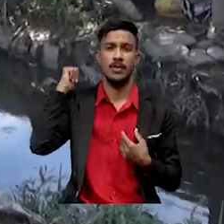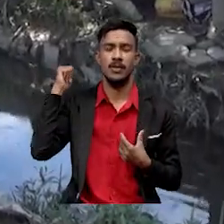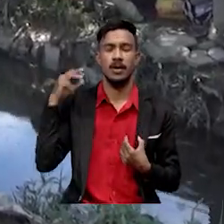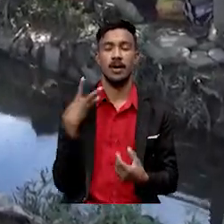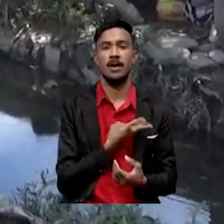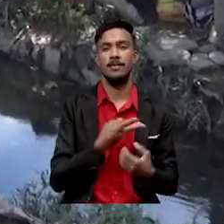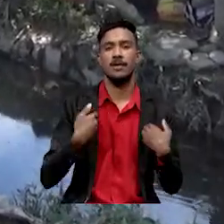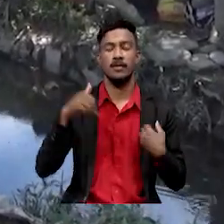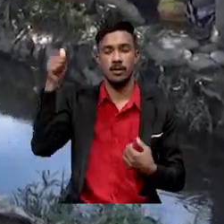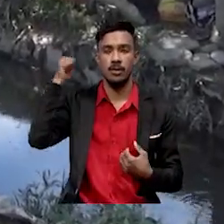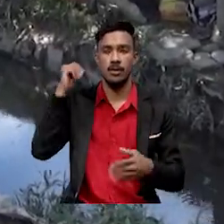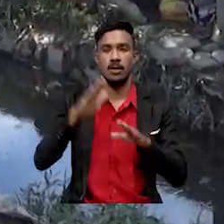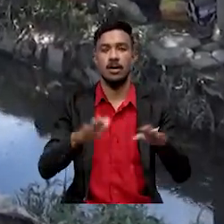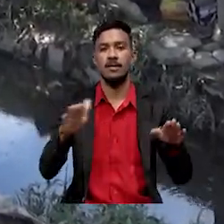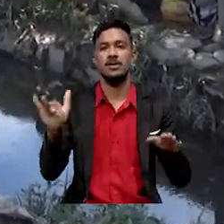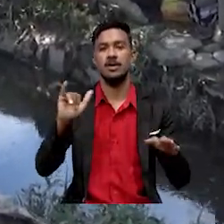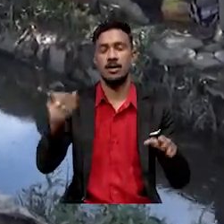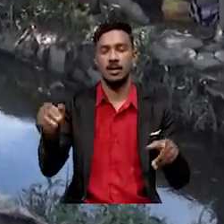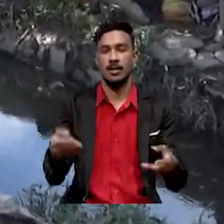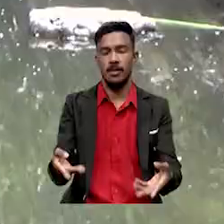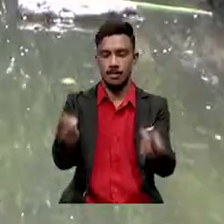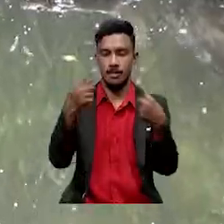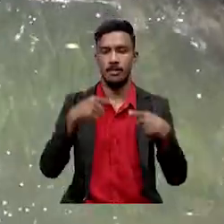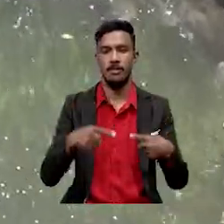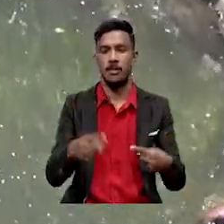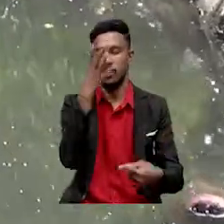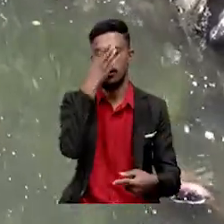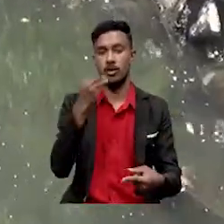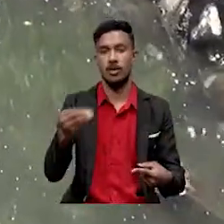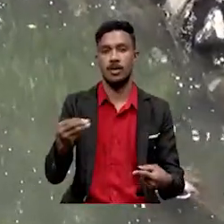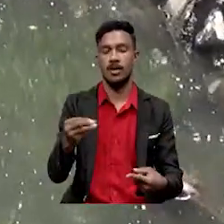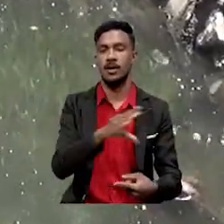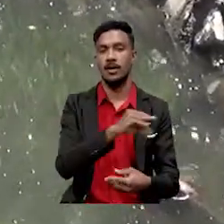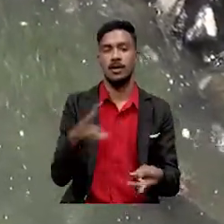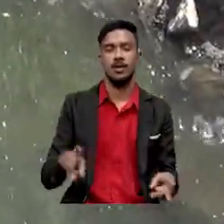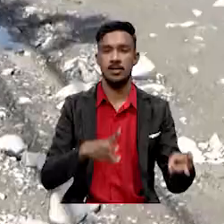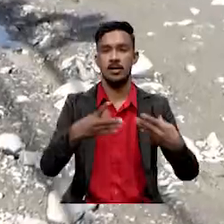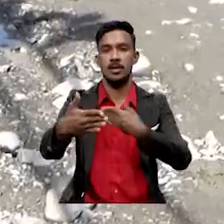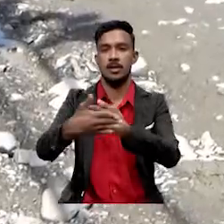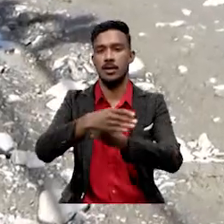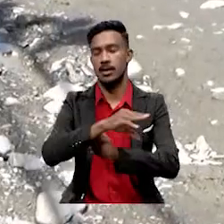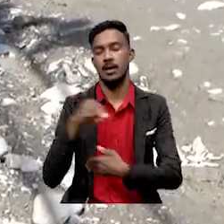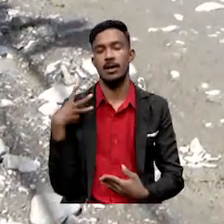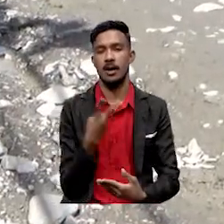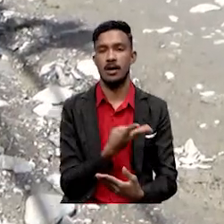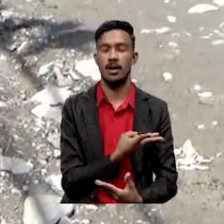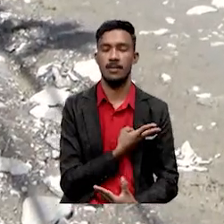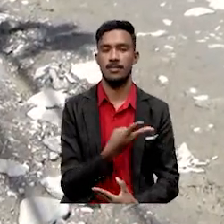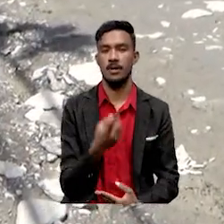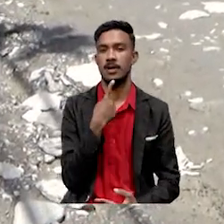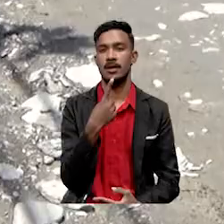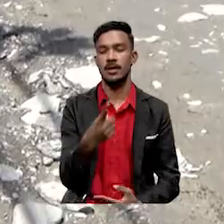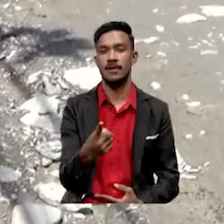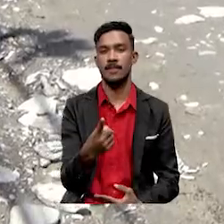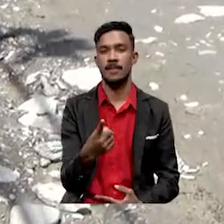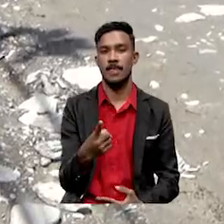ne be lavar sira bot sira mai tobot tia be trara nini sira. Ti fotene me sira dia bela e mana ami be masa be rai henek na ami